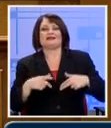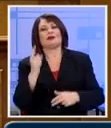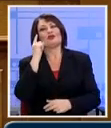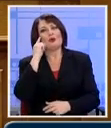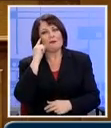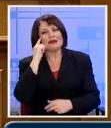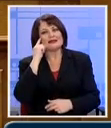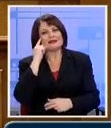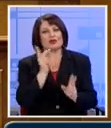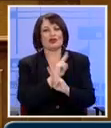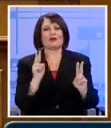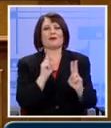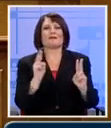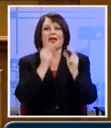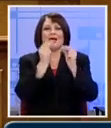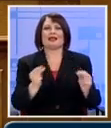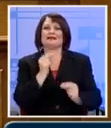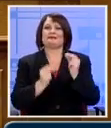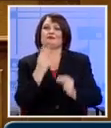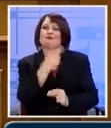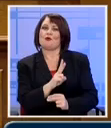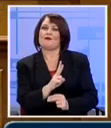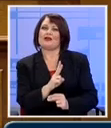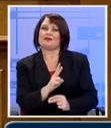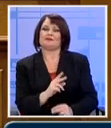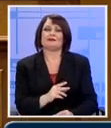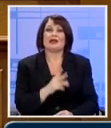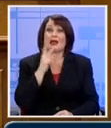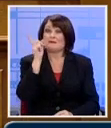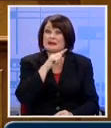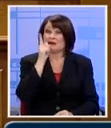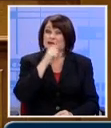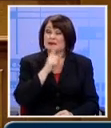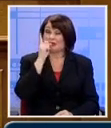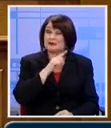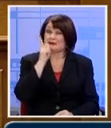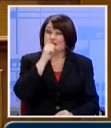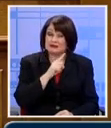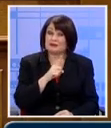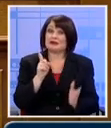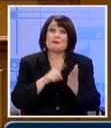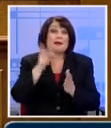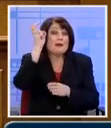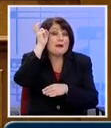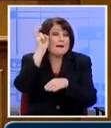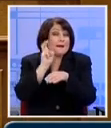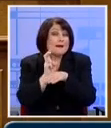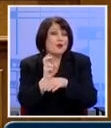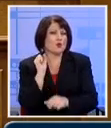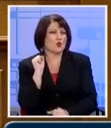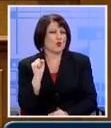νομίζοντας ότι έτσι θα καθαρίσει το πρόβλημα. Όμως όποιος έχει πει πολλά ψέματα, πρέπει να έχει και καλή μνήμη, κύριε